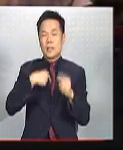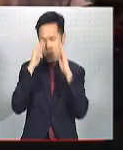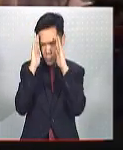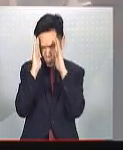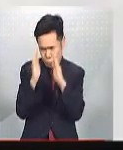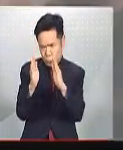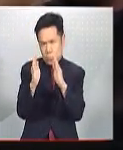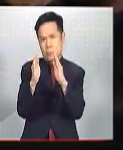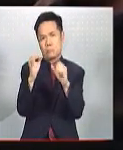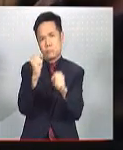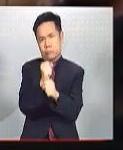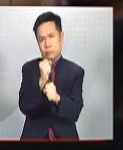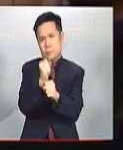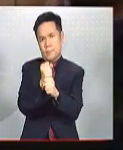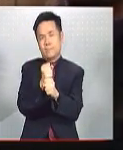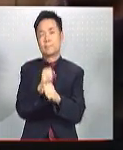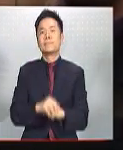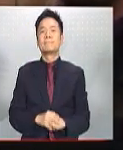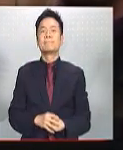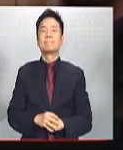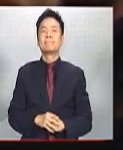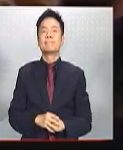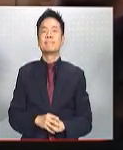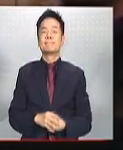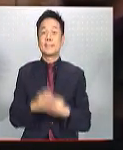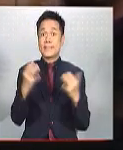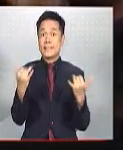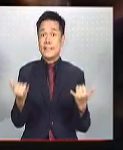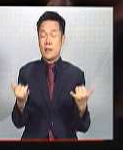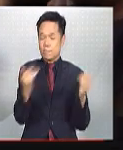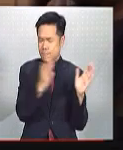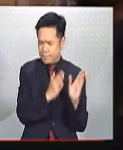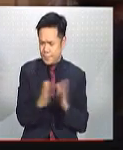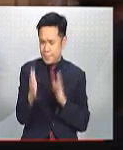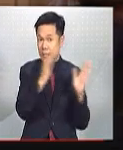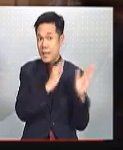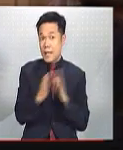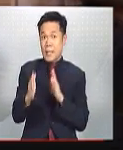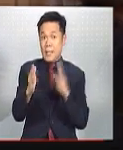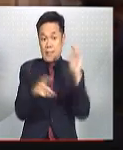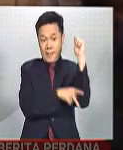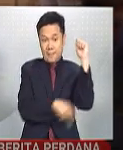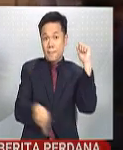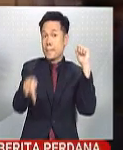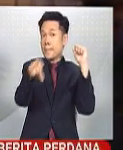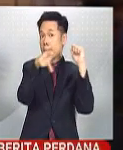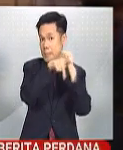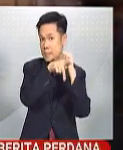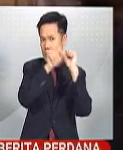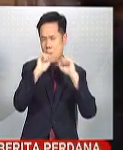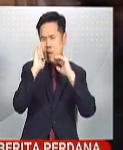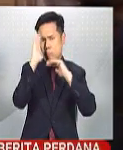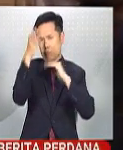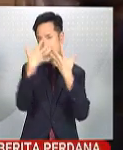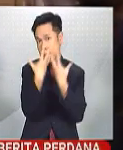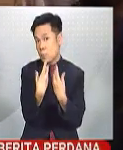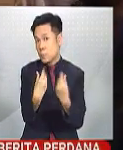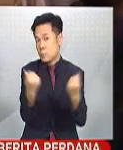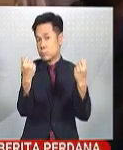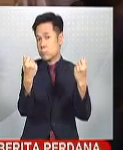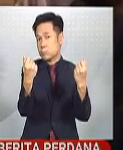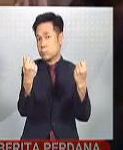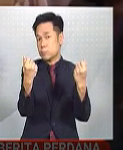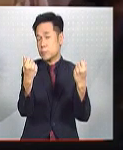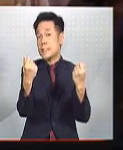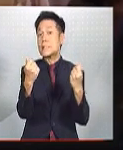kerja sekarang. Kita sedang merancang supaya perjalanan parlimen akan berjalan dengan lancar. Dan tidak